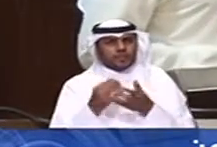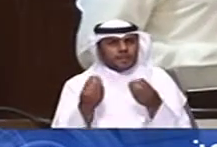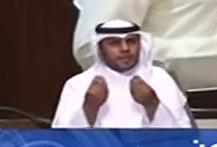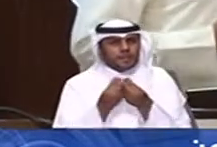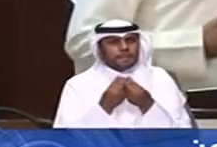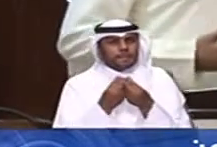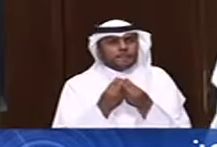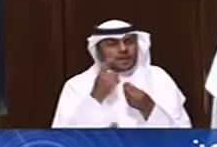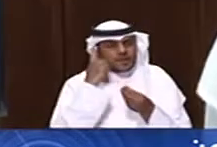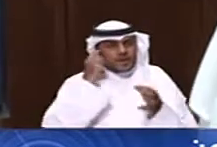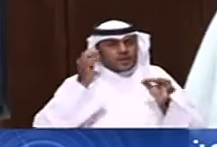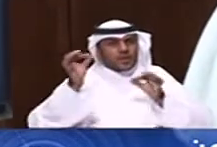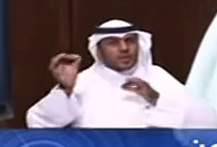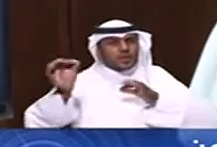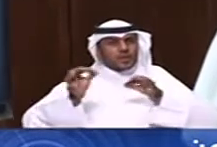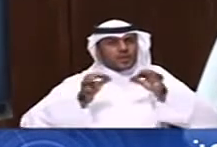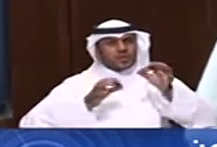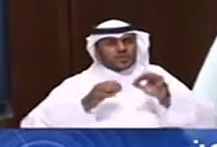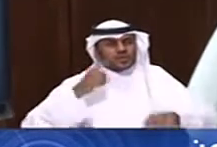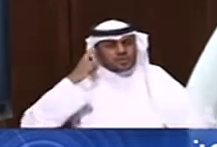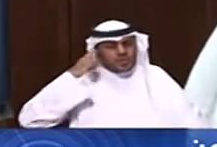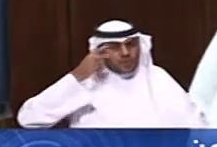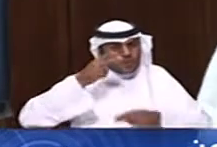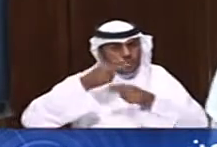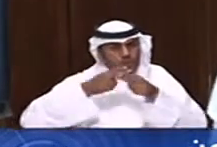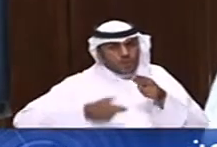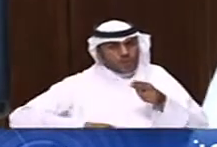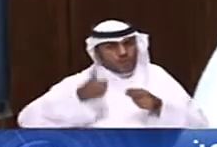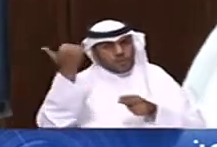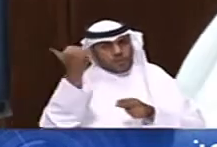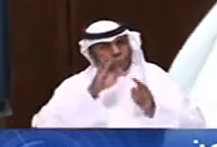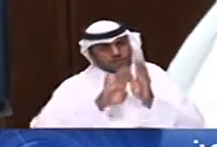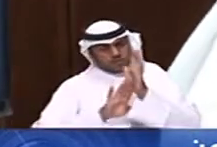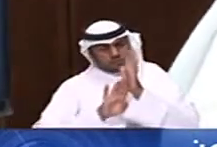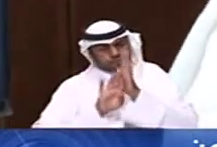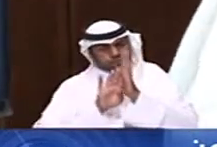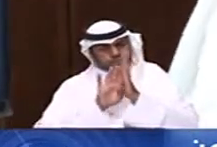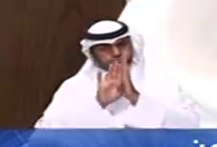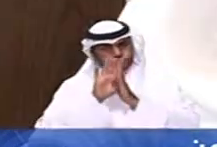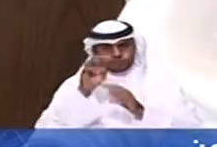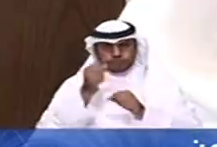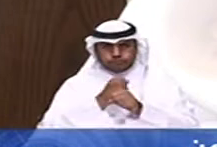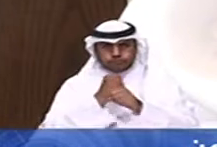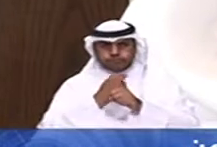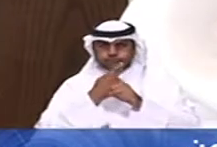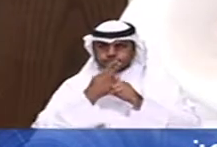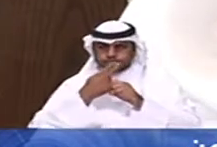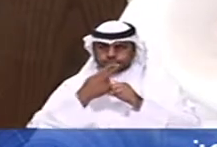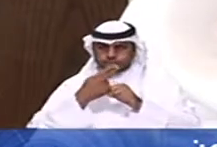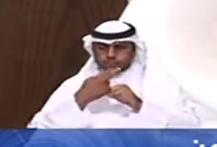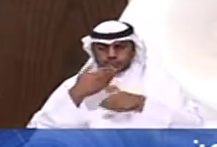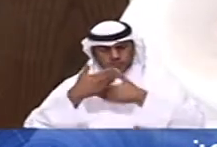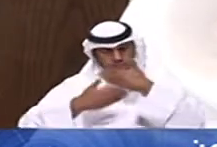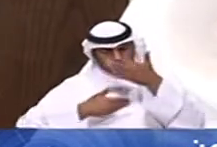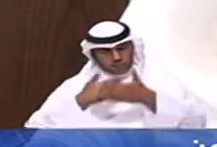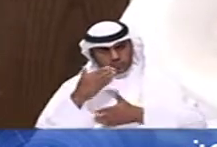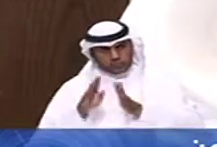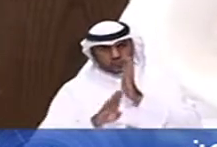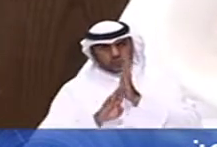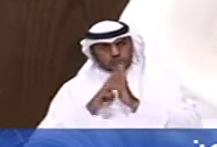التنمية شريطة موائمتها مع سياسات الخطة الإنمائية الثالثة، هذا ما تم طلبه من الجهات الحكومية من